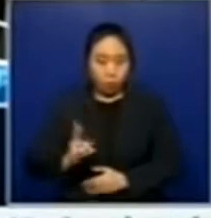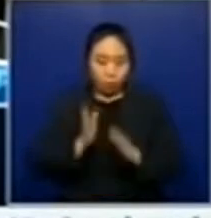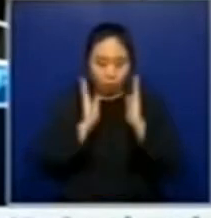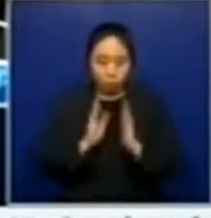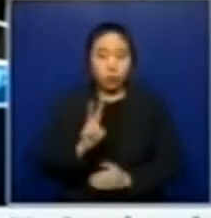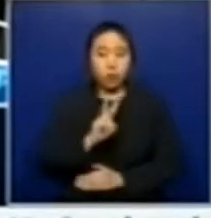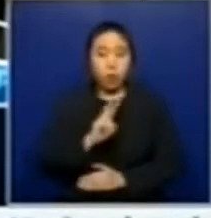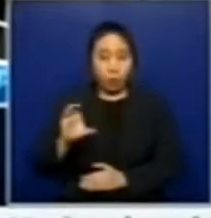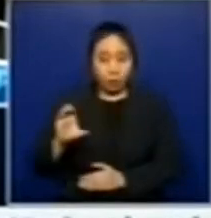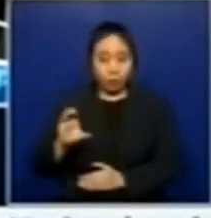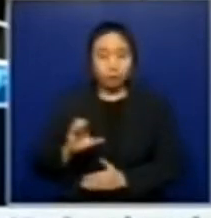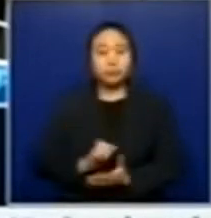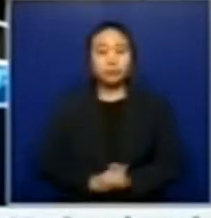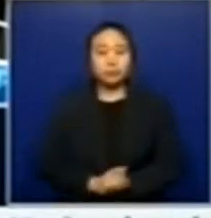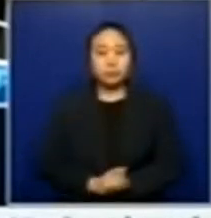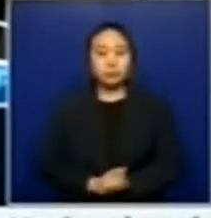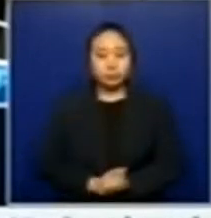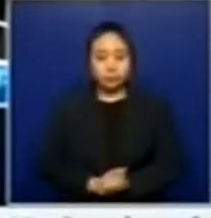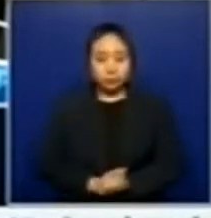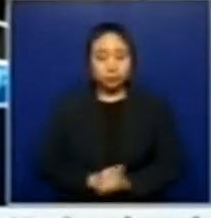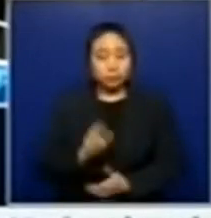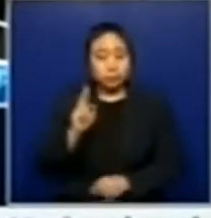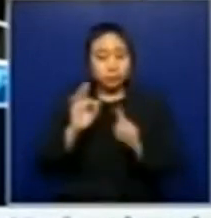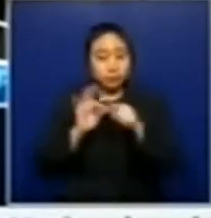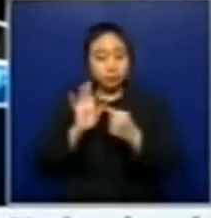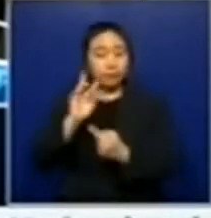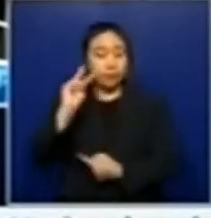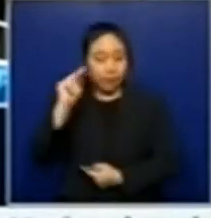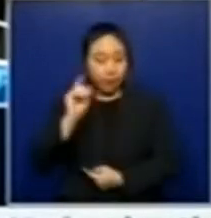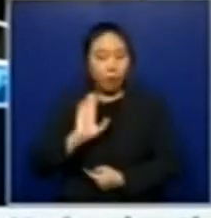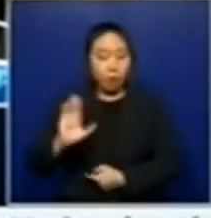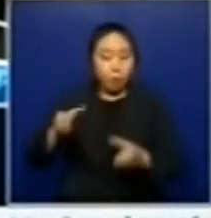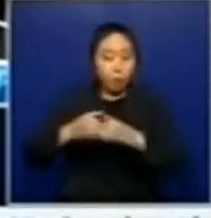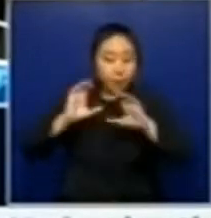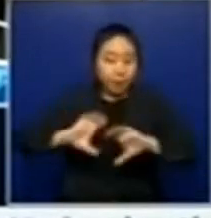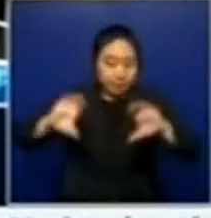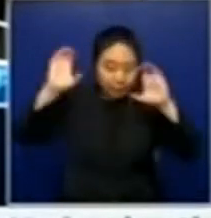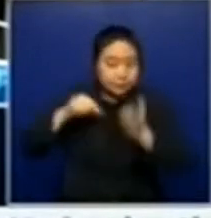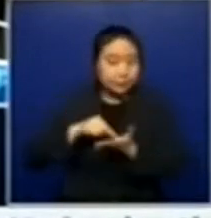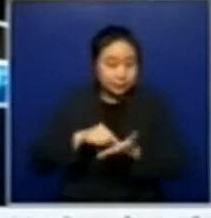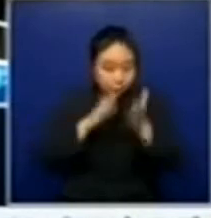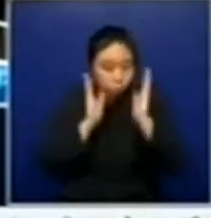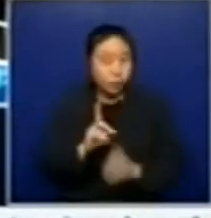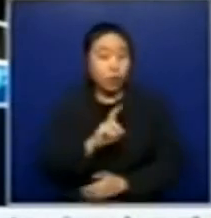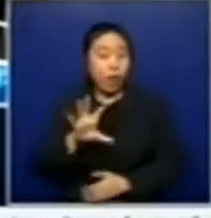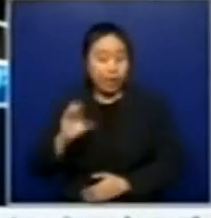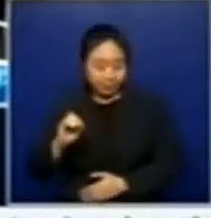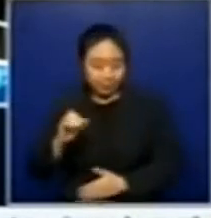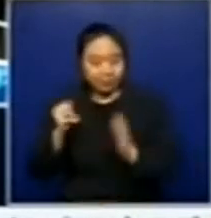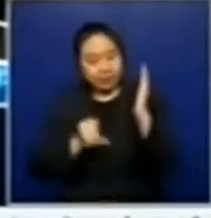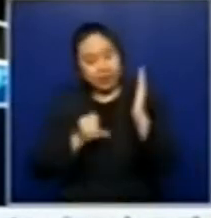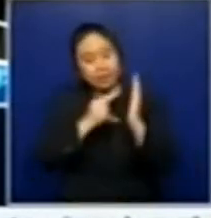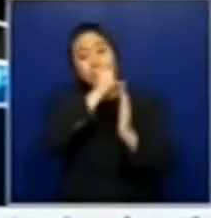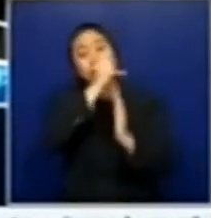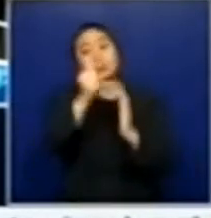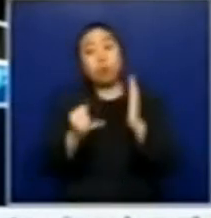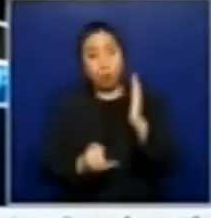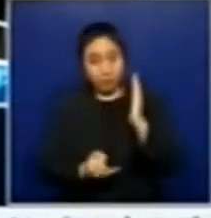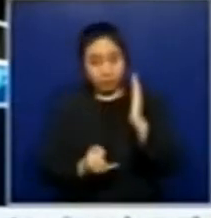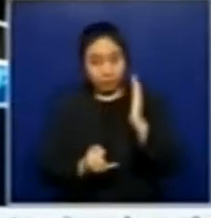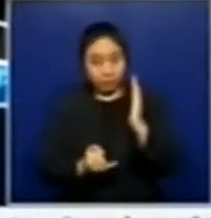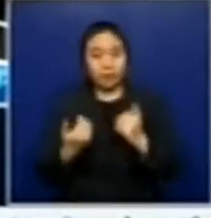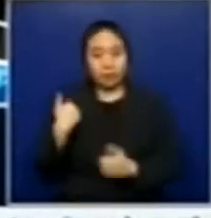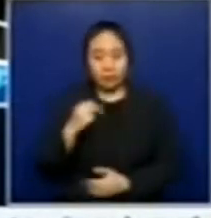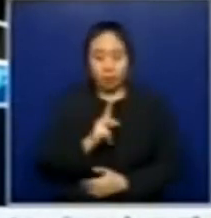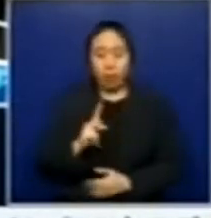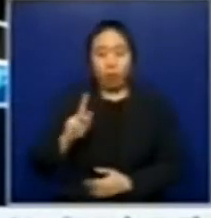ครับร่างที่พรรคร่วมรัฐบาลเสนอมา150คนเฉลี่ยไปตามจังหวัดซึ่งมีกกต.